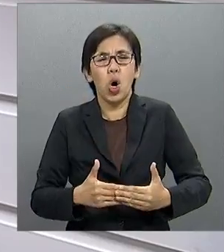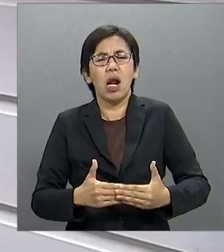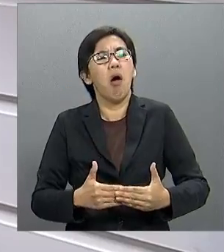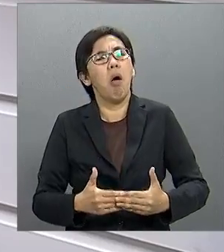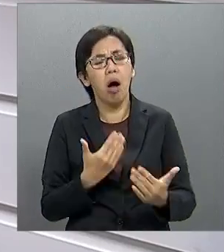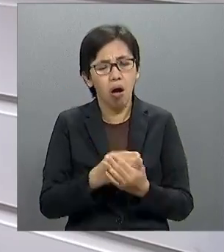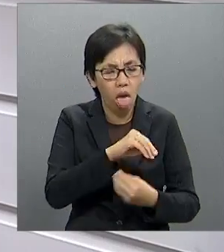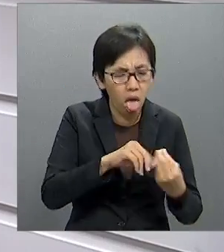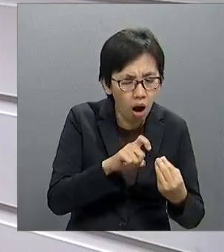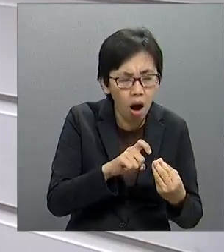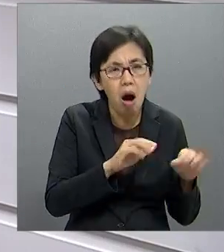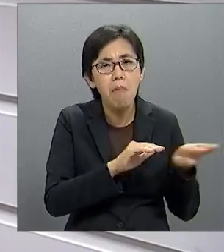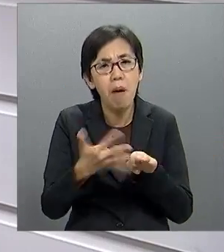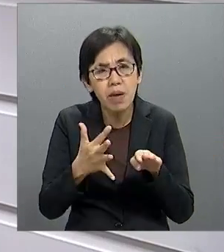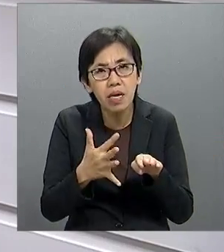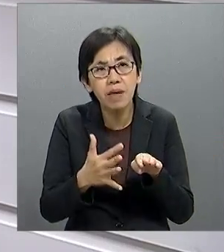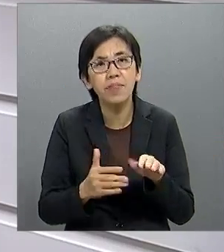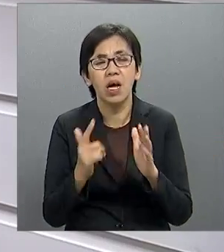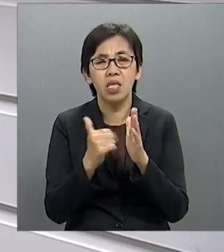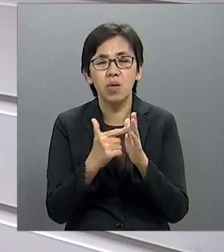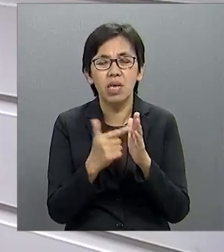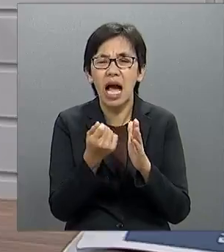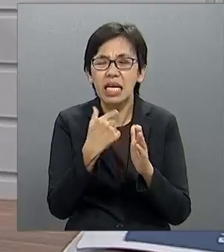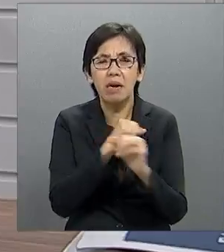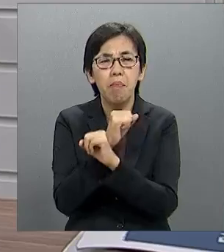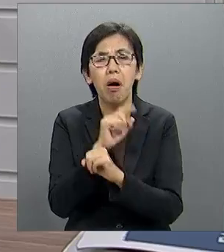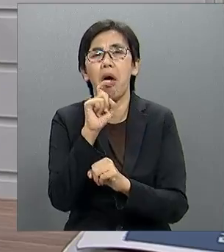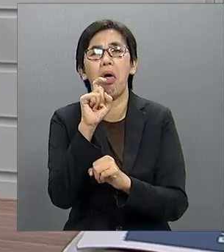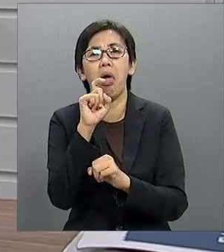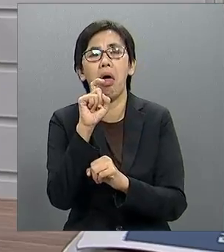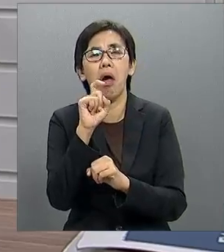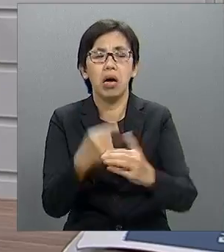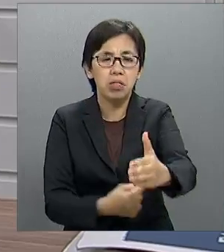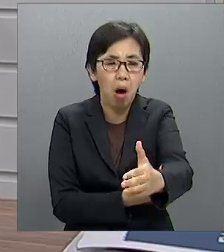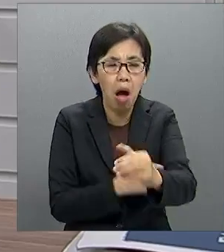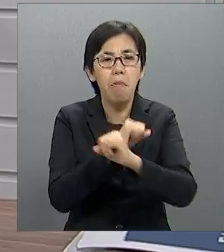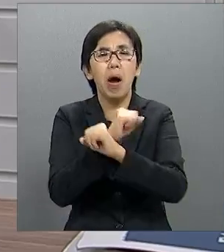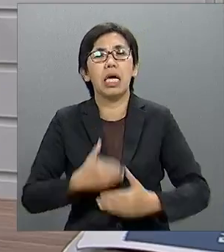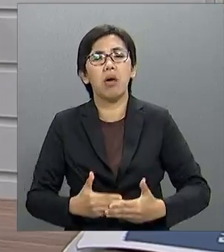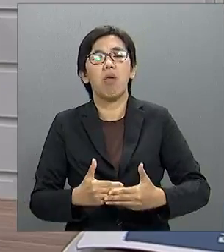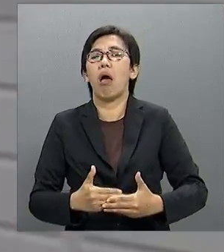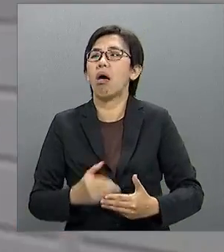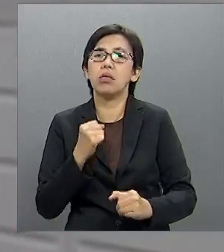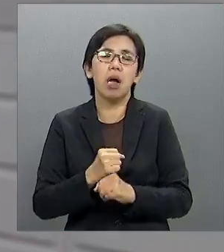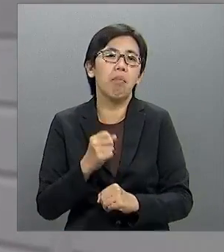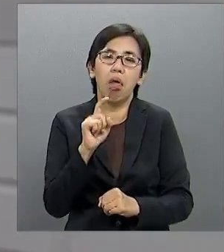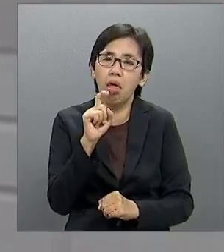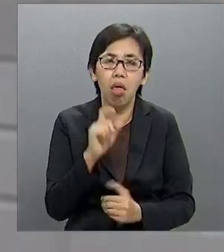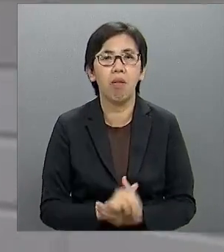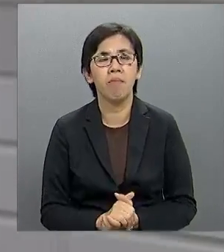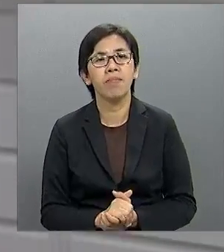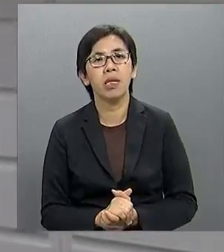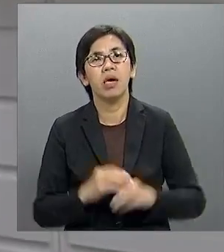คะมาจากการคุมกำเนิดที่ล้มเหลวค่ะอ่ะเสือเดือนเนี่ยไอ้ความไม่ความสิ่งต่างๆเหล่านี้มันนำมาสู่ความไม่พร้อมเขา